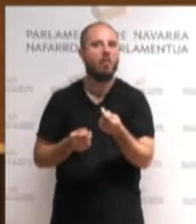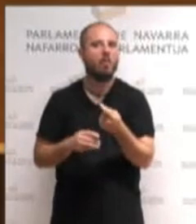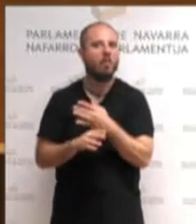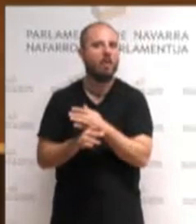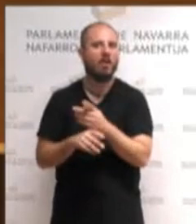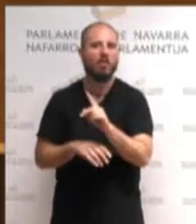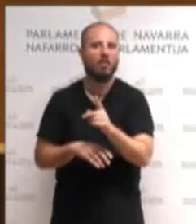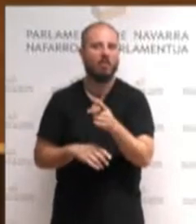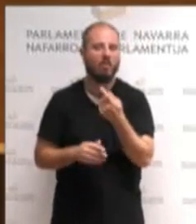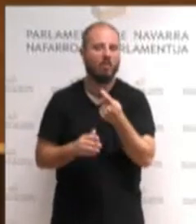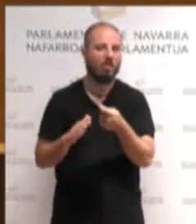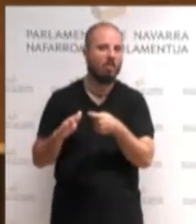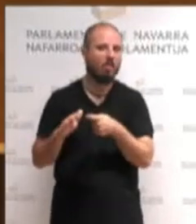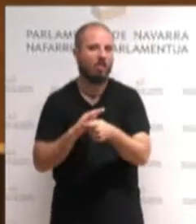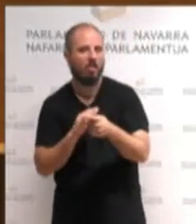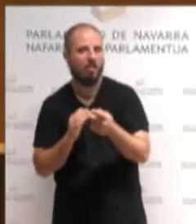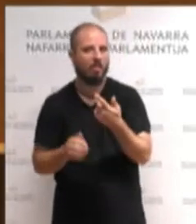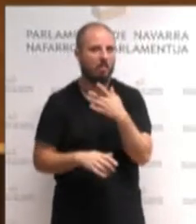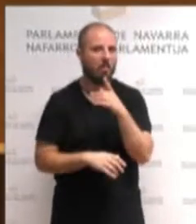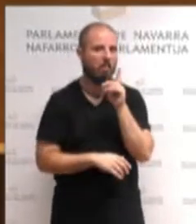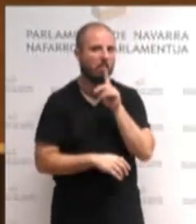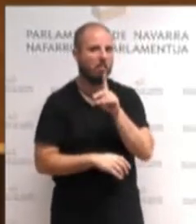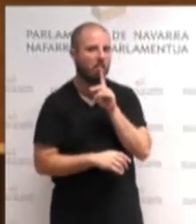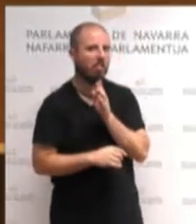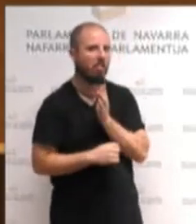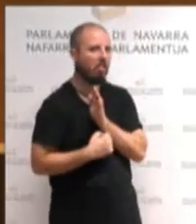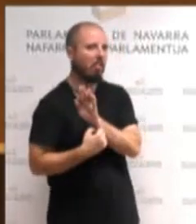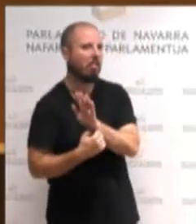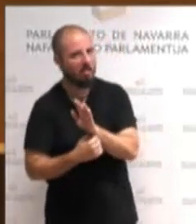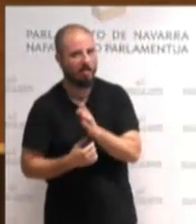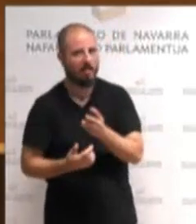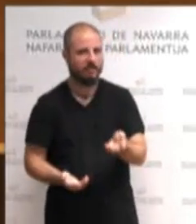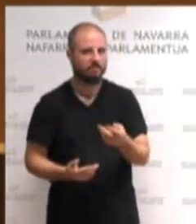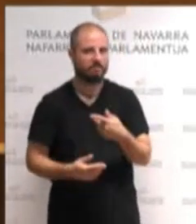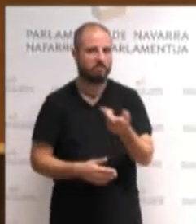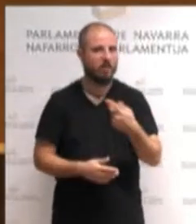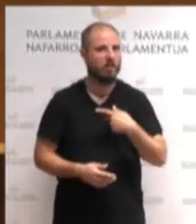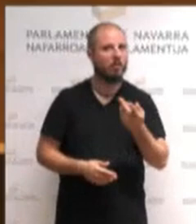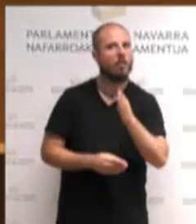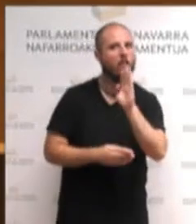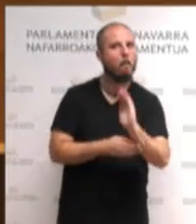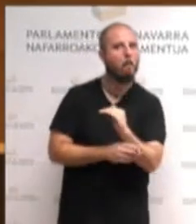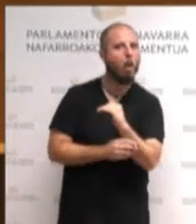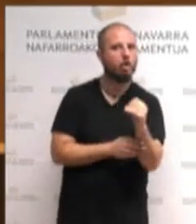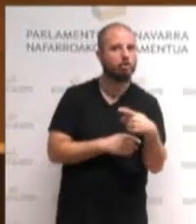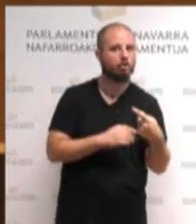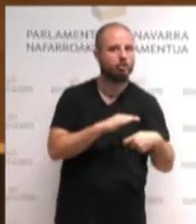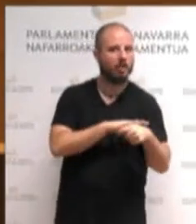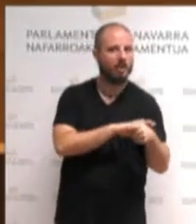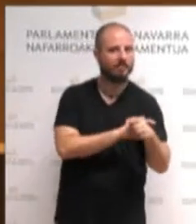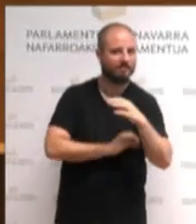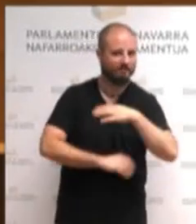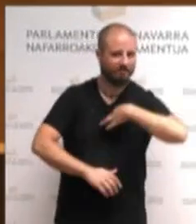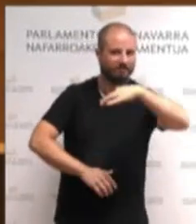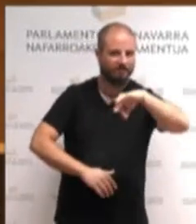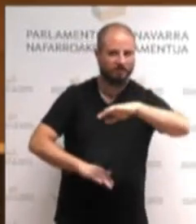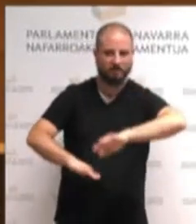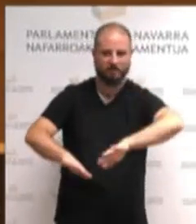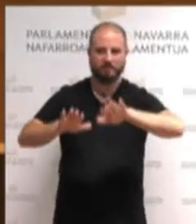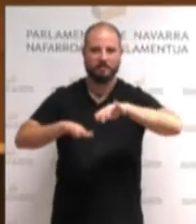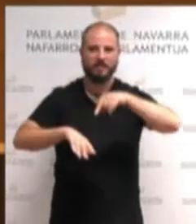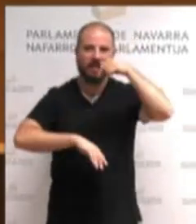hibiltzea musean haritzeko balio lezake, baina gehiagri jokatzen dugu na farroan